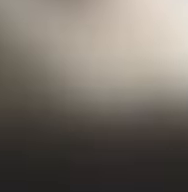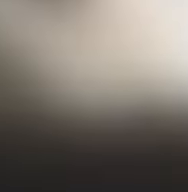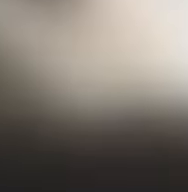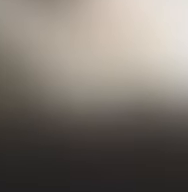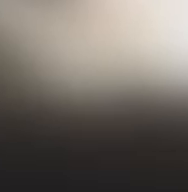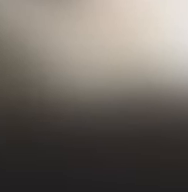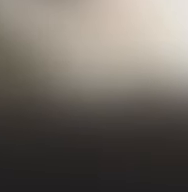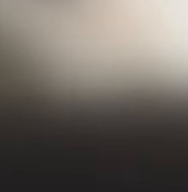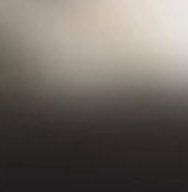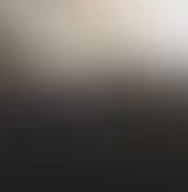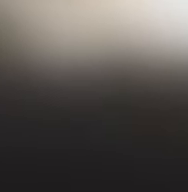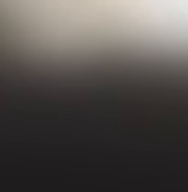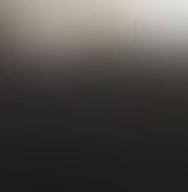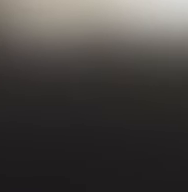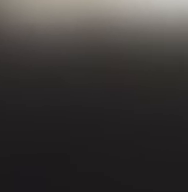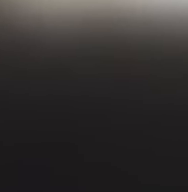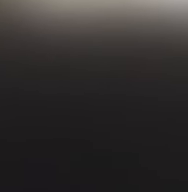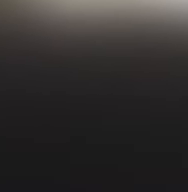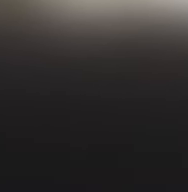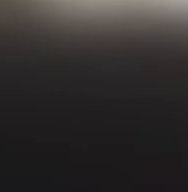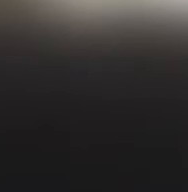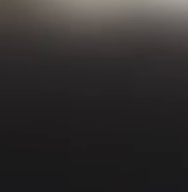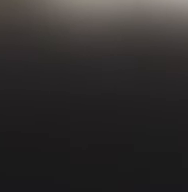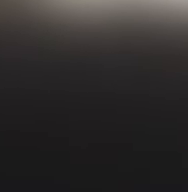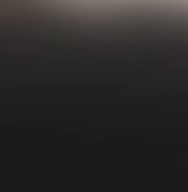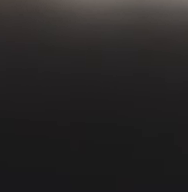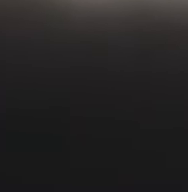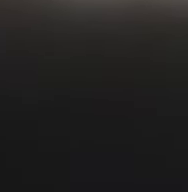Dari Mekah Arab Saudi, tim MCH 2024 iNews